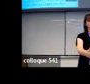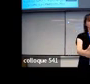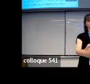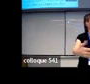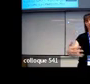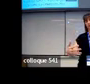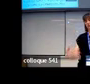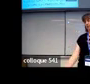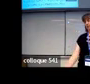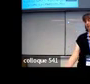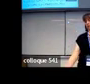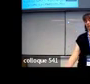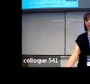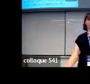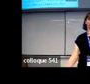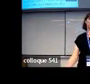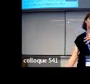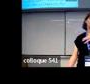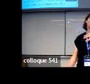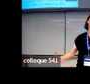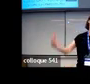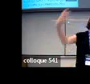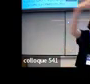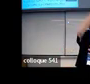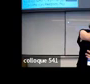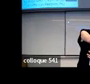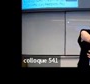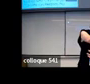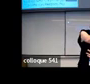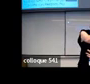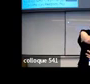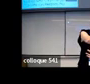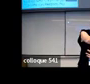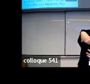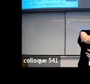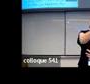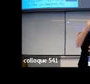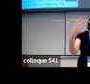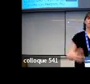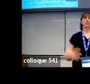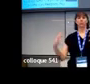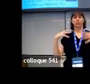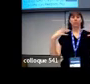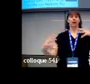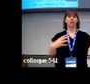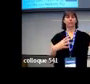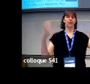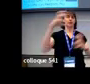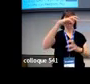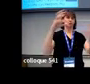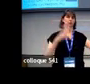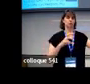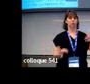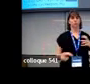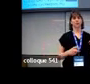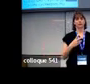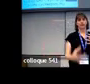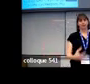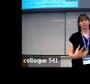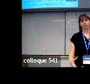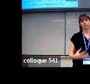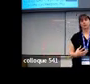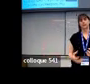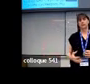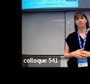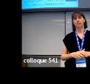pas mis une définition ici? Là, tu vas trouver en profondeur. Ça devrait aller dans l'autre chapitre pour qu'on comprenne bien. Donc, de me faire refaire la structure puis